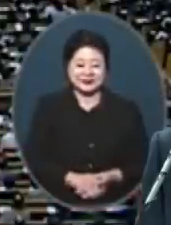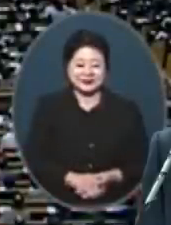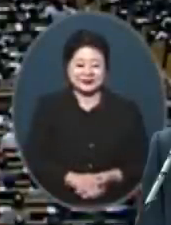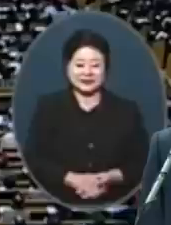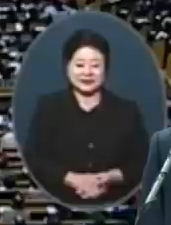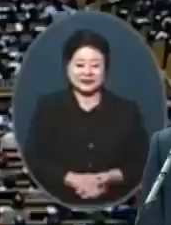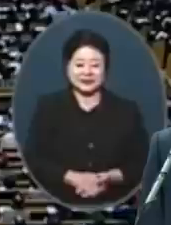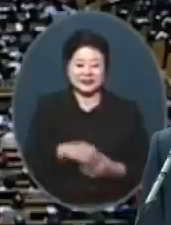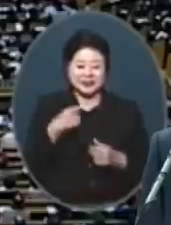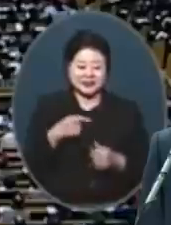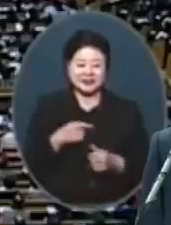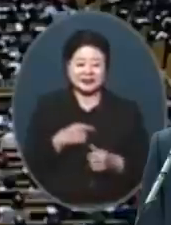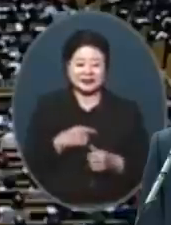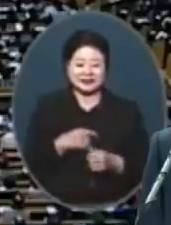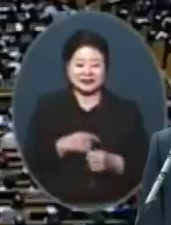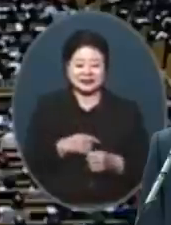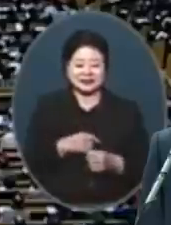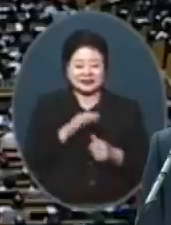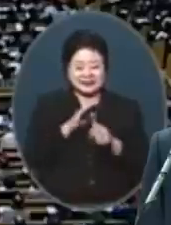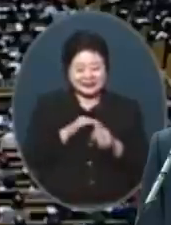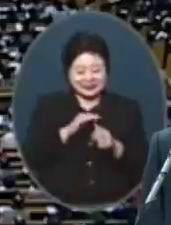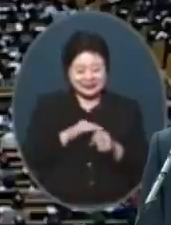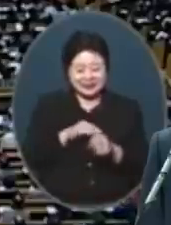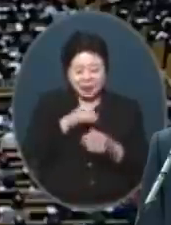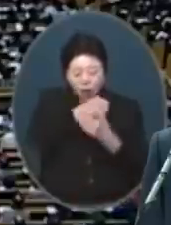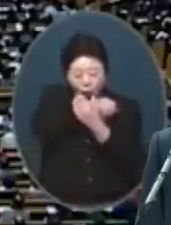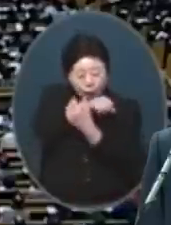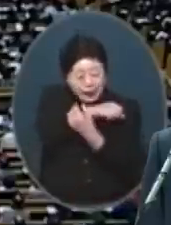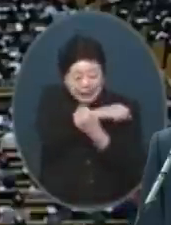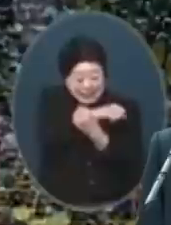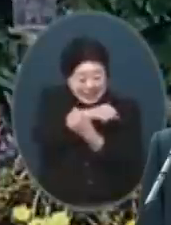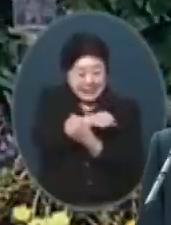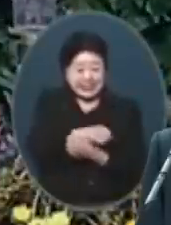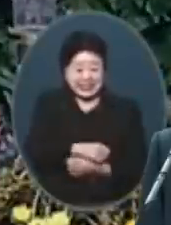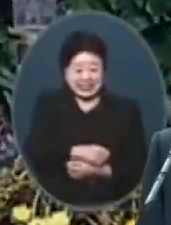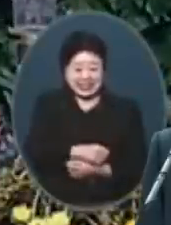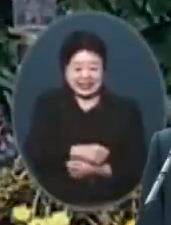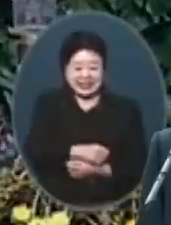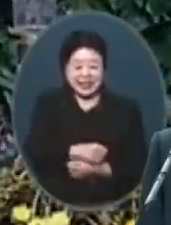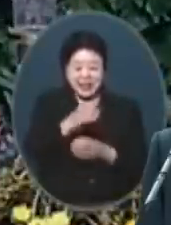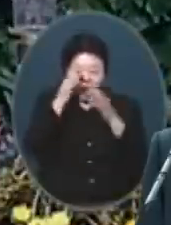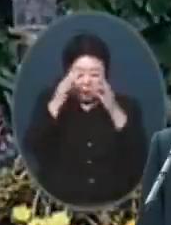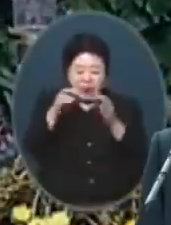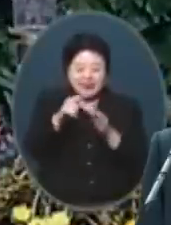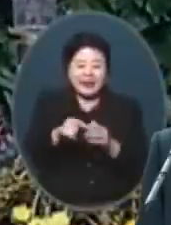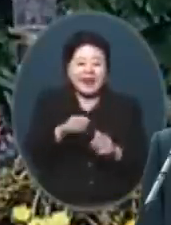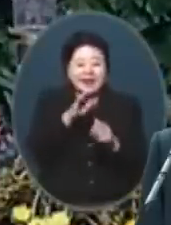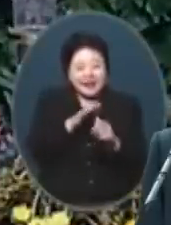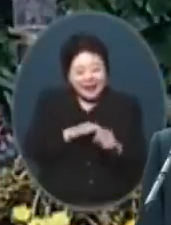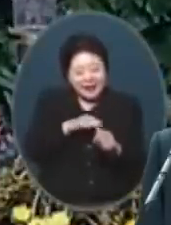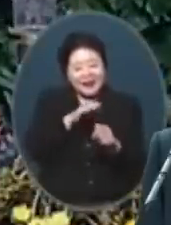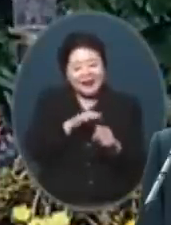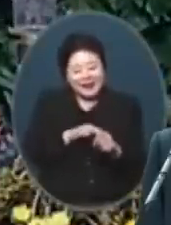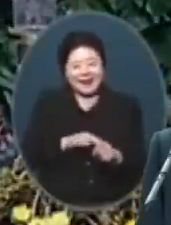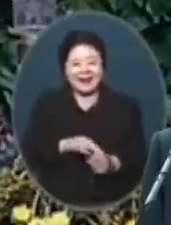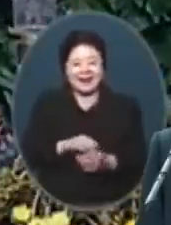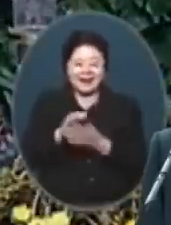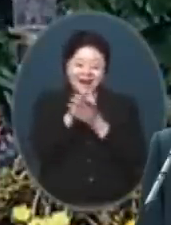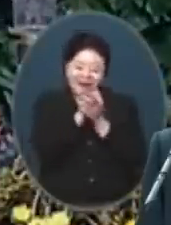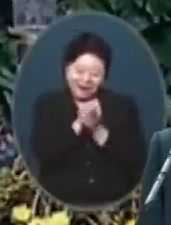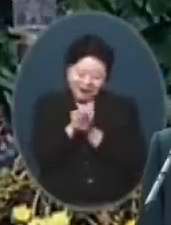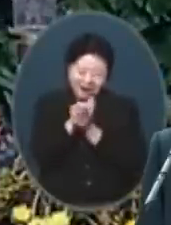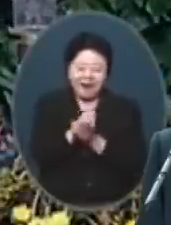사육사가 원하는 반응은 코끼리가 보일 때마다 쓰다듬어 주고 교감을 했더니 이제